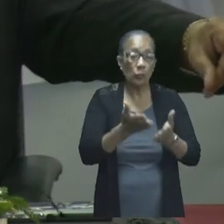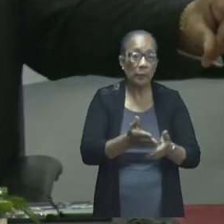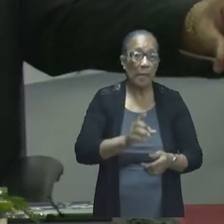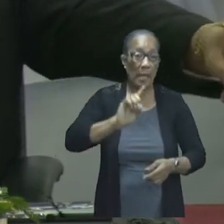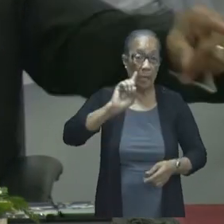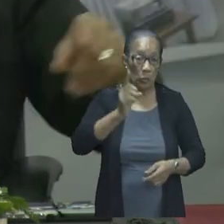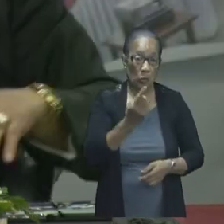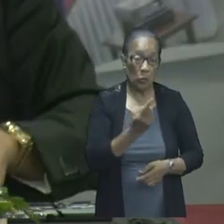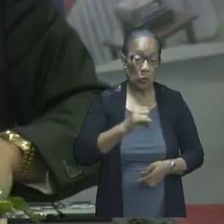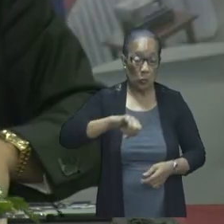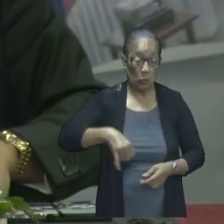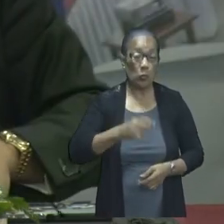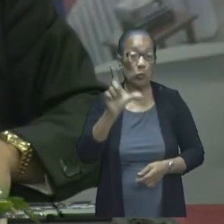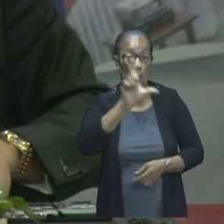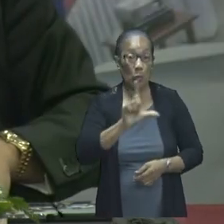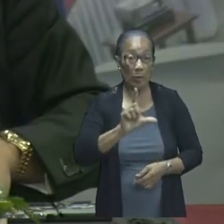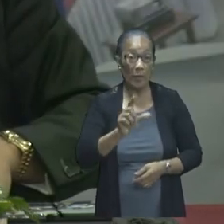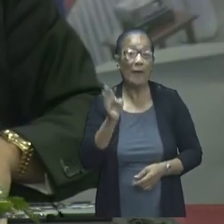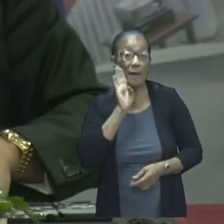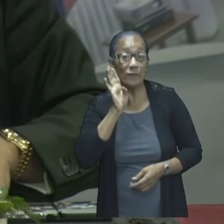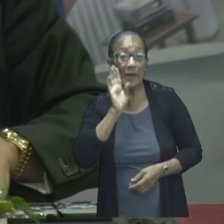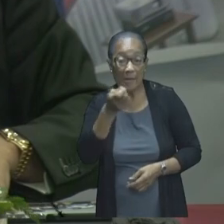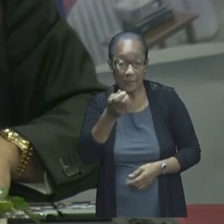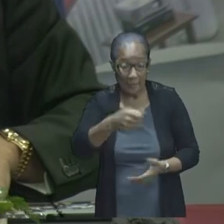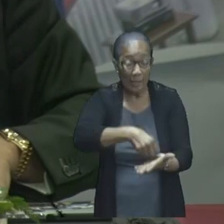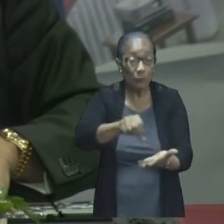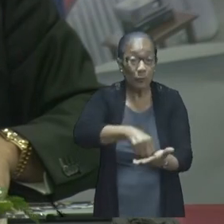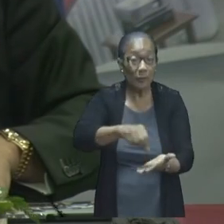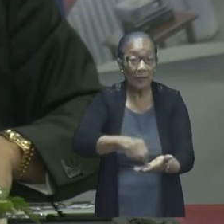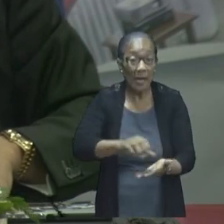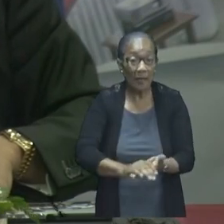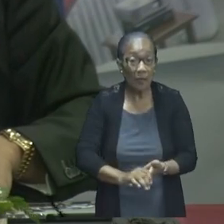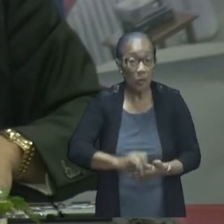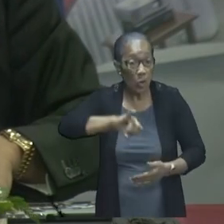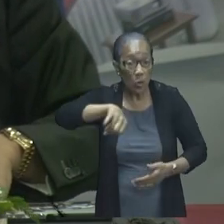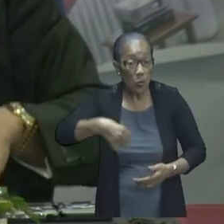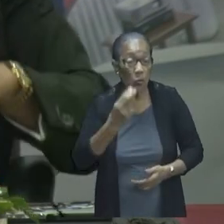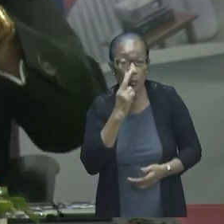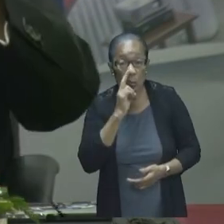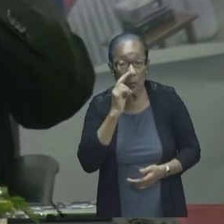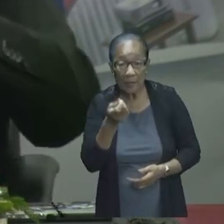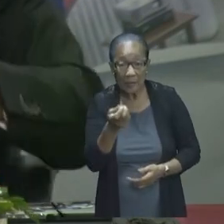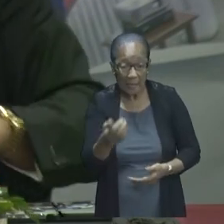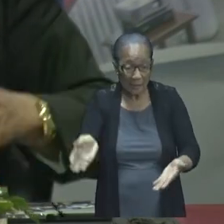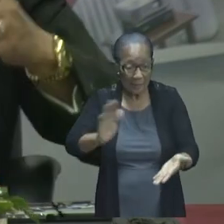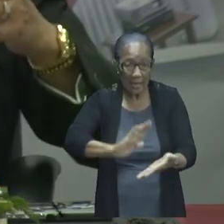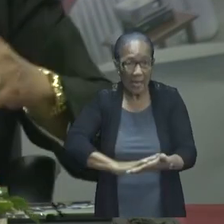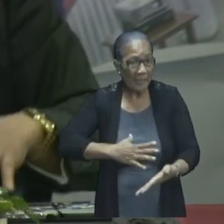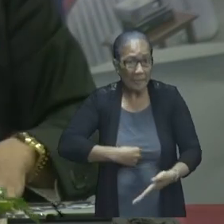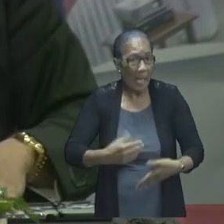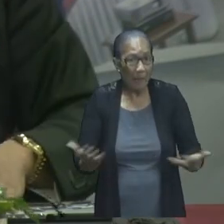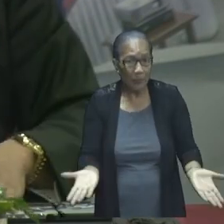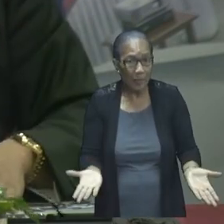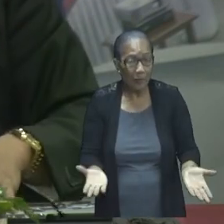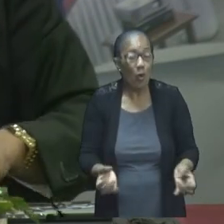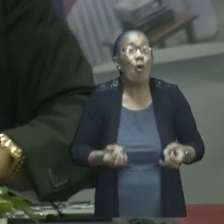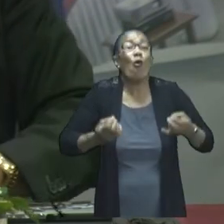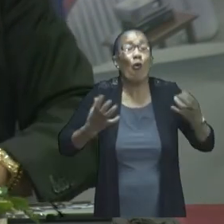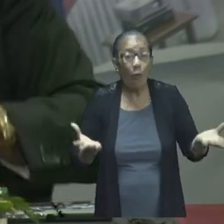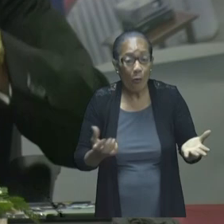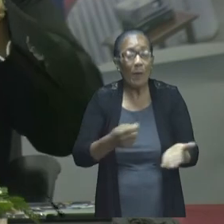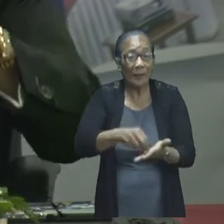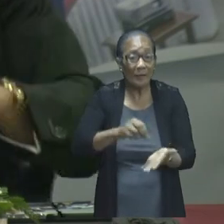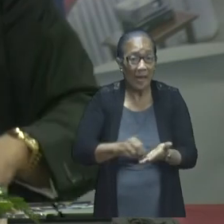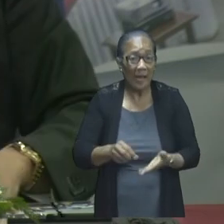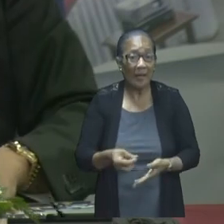doen locatie gaat je hebt niet eens gaat in juni voor salarissen we hebben drie dagen dat begrijp je ja dan hebben we